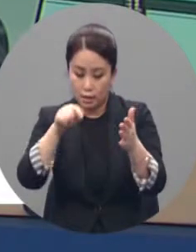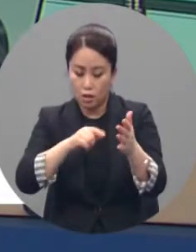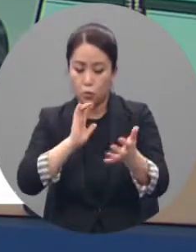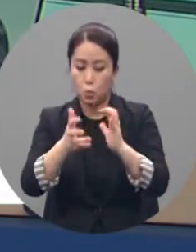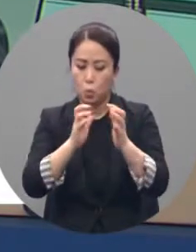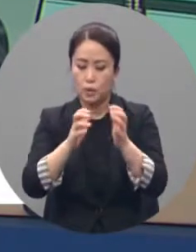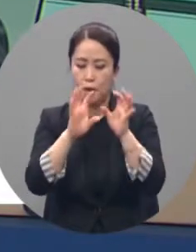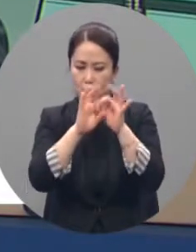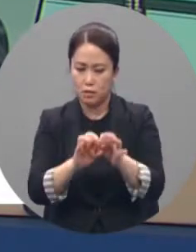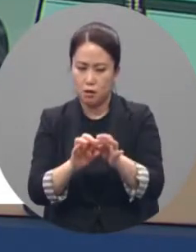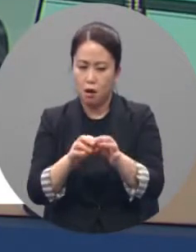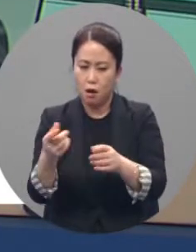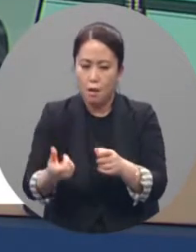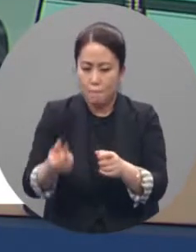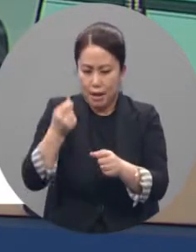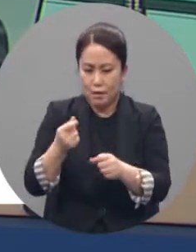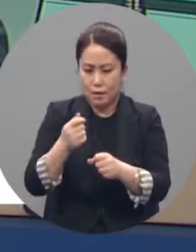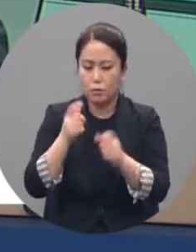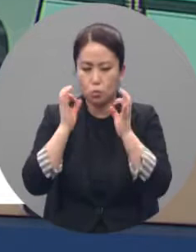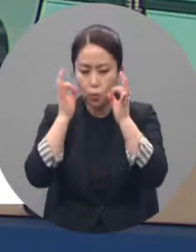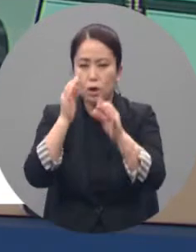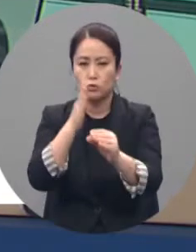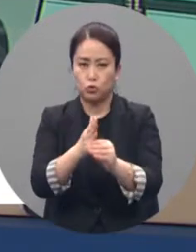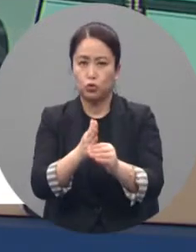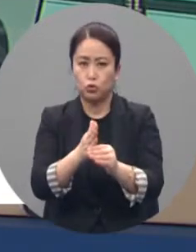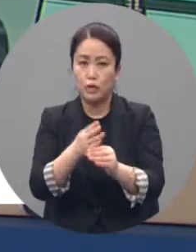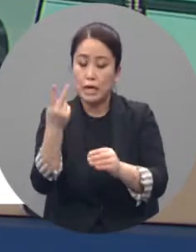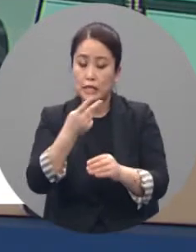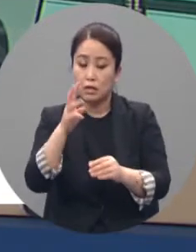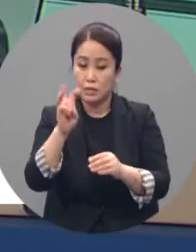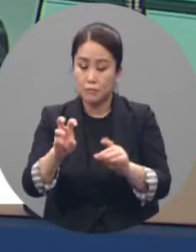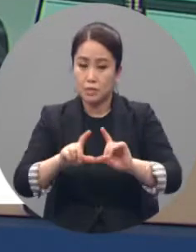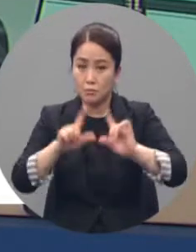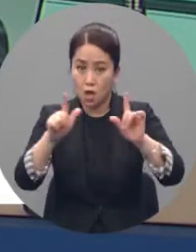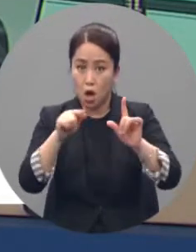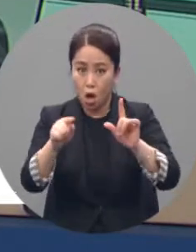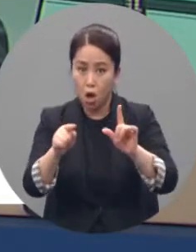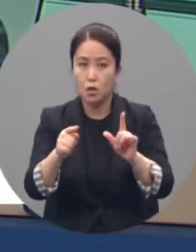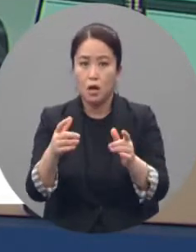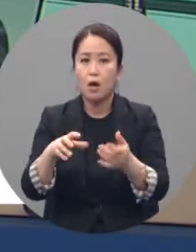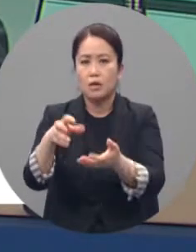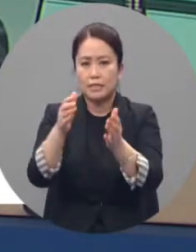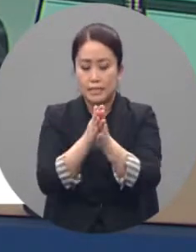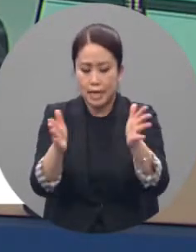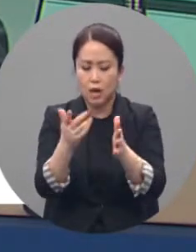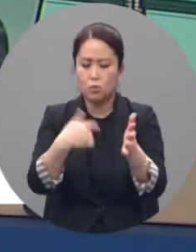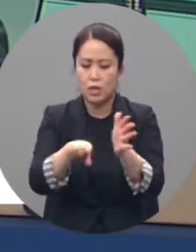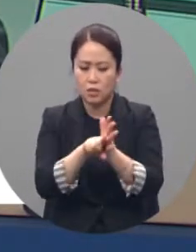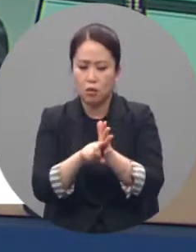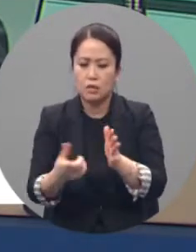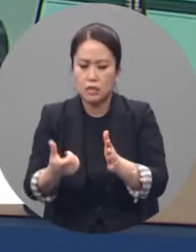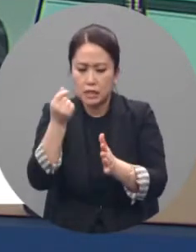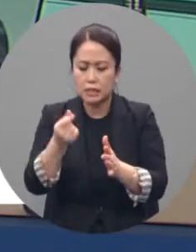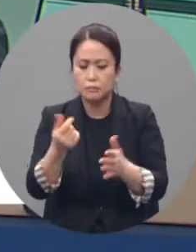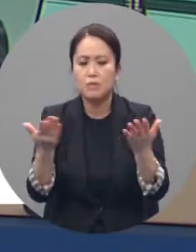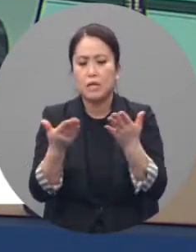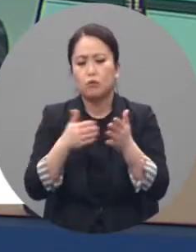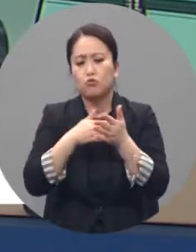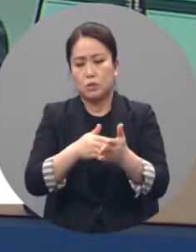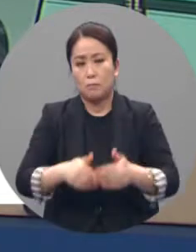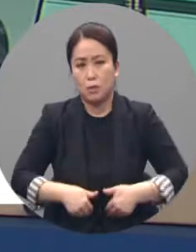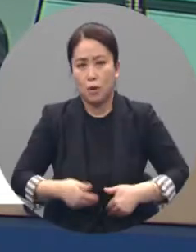있습니다. 2030년 도입을 위해 당장 용역을 추진해야 한다는 주장인데 기술도 안전도